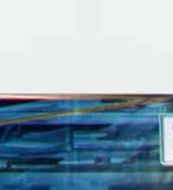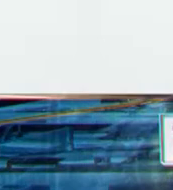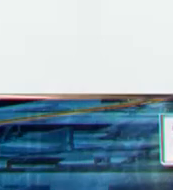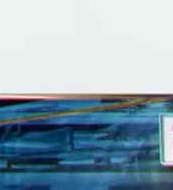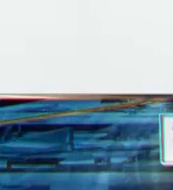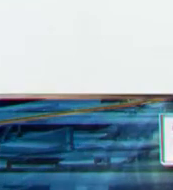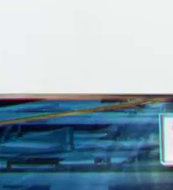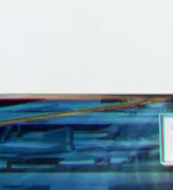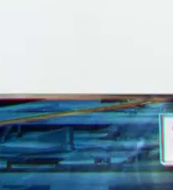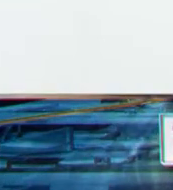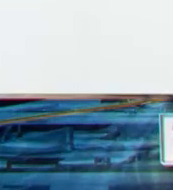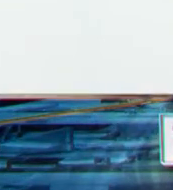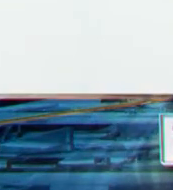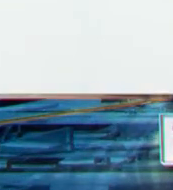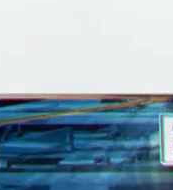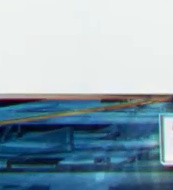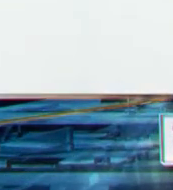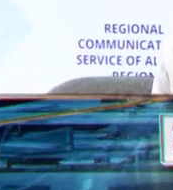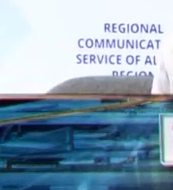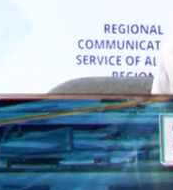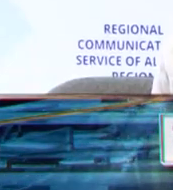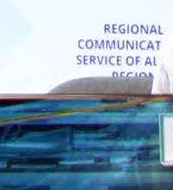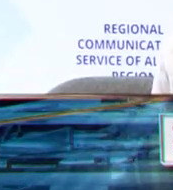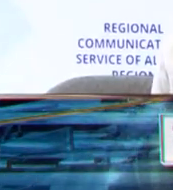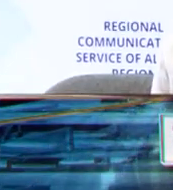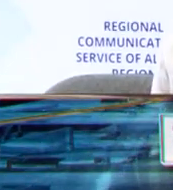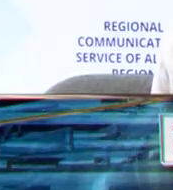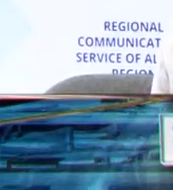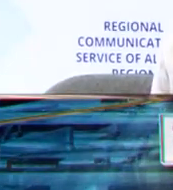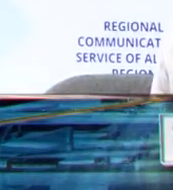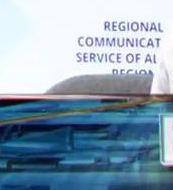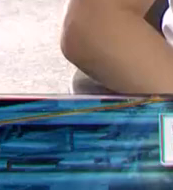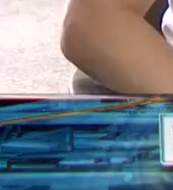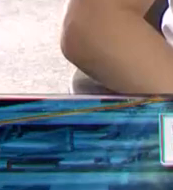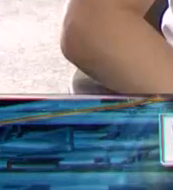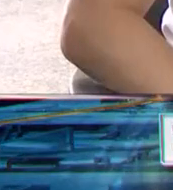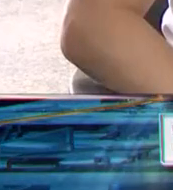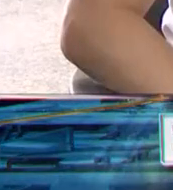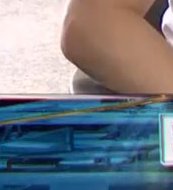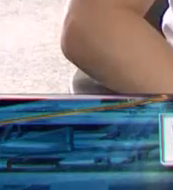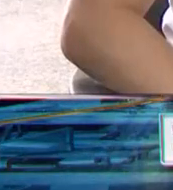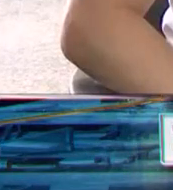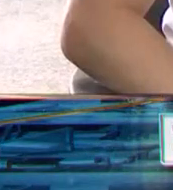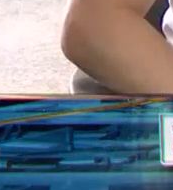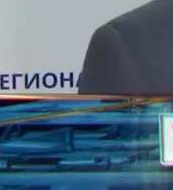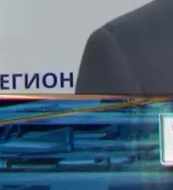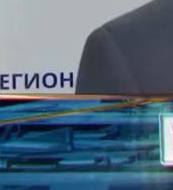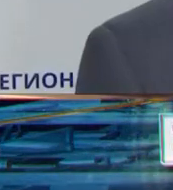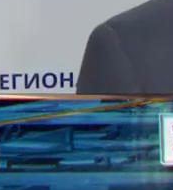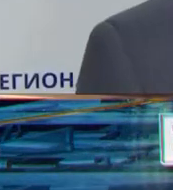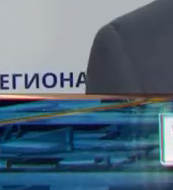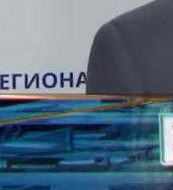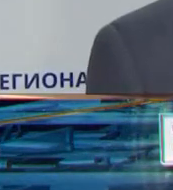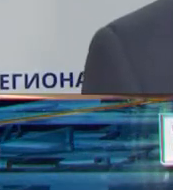Облыста блокбекеттер қайта қойылмайды, есесіне шектеу бар. Облыс бас санитарының қаулысына жаңа өзгерістер енгізілді. Басқа